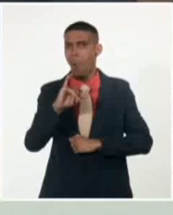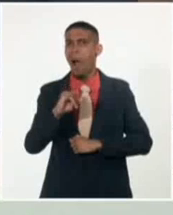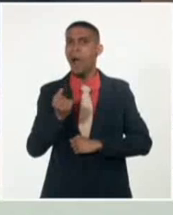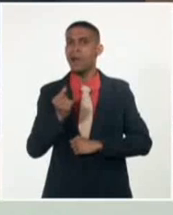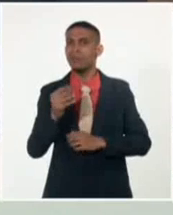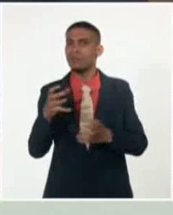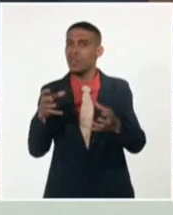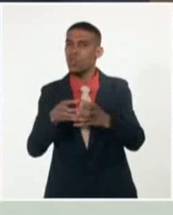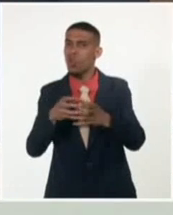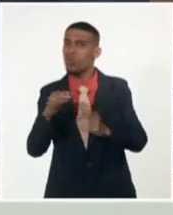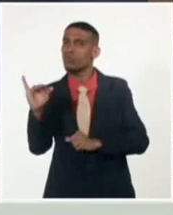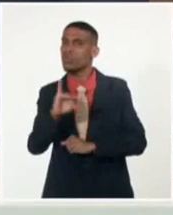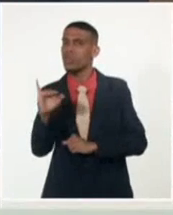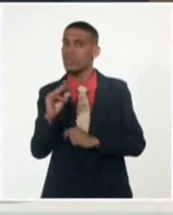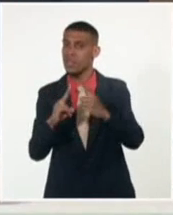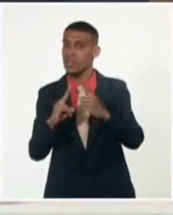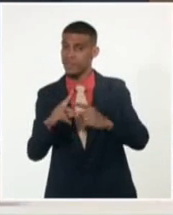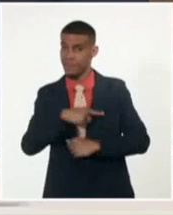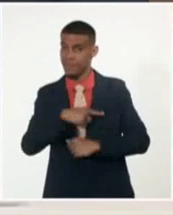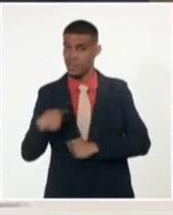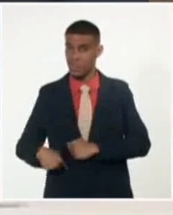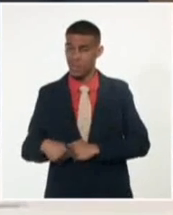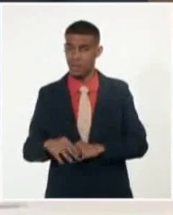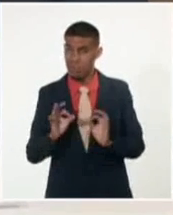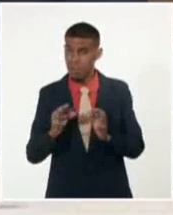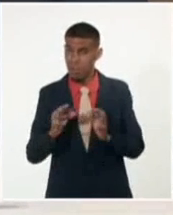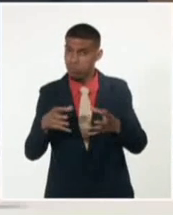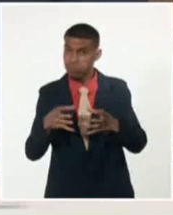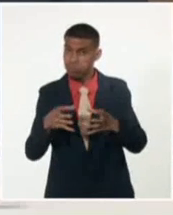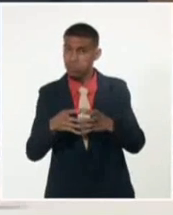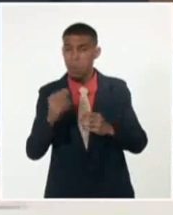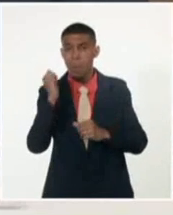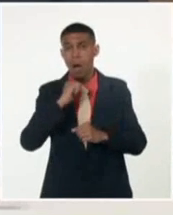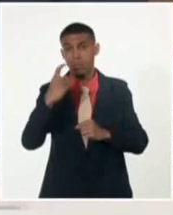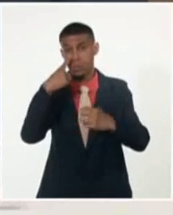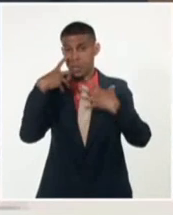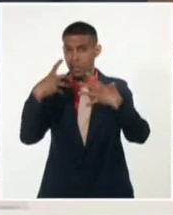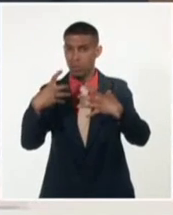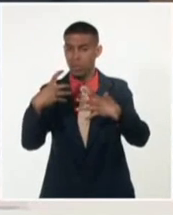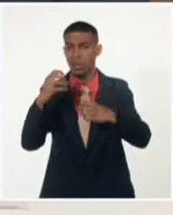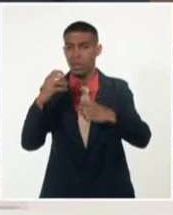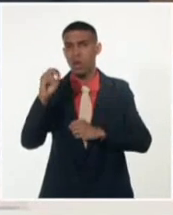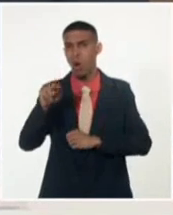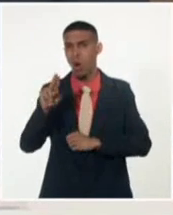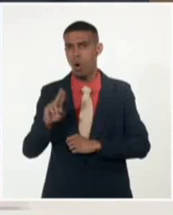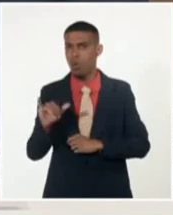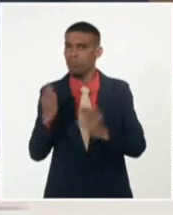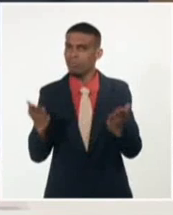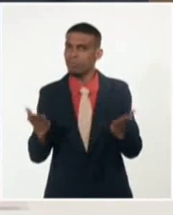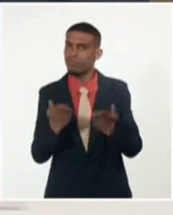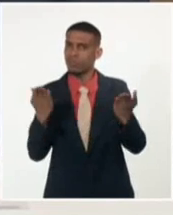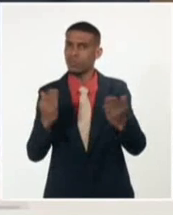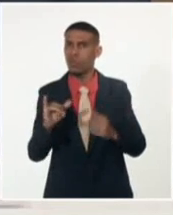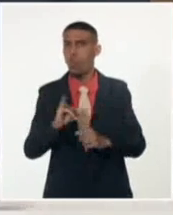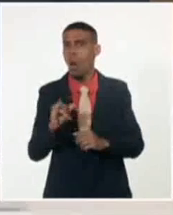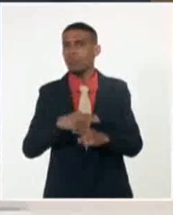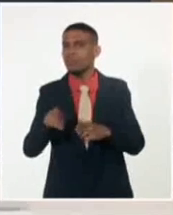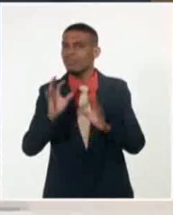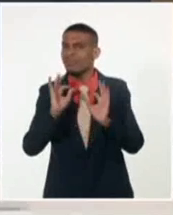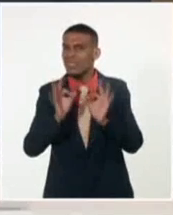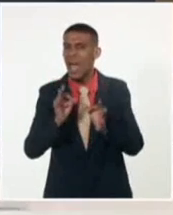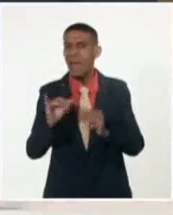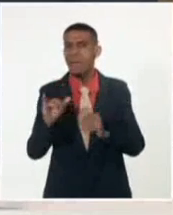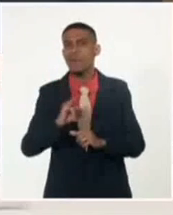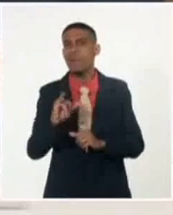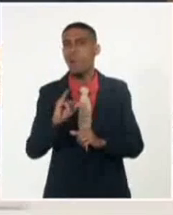77 y China, la agrupación más representativa de naciones en desarrollo y la que históricamente ha sido bandera